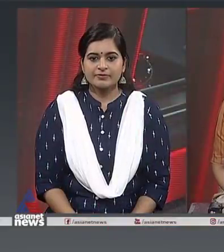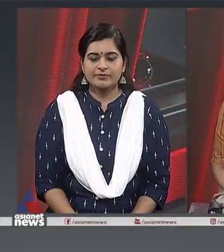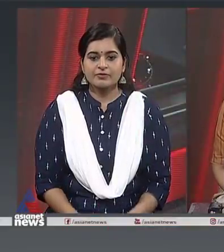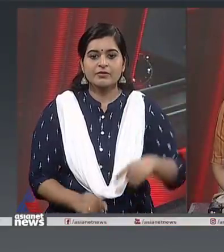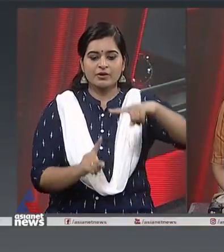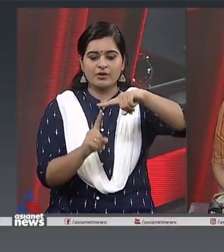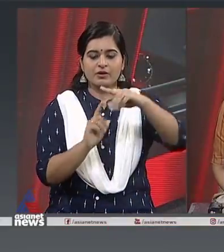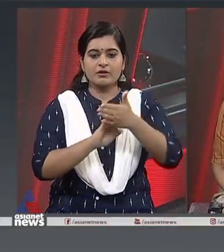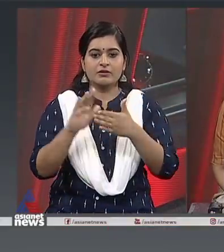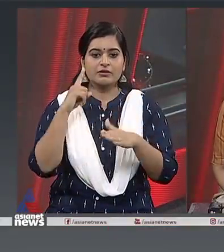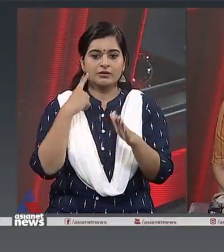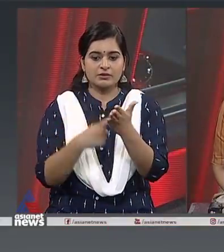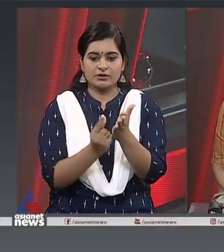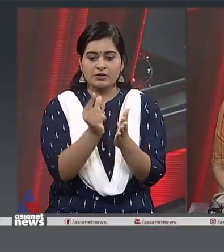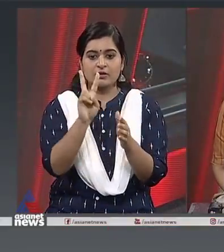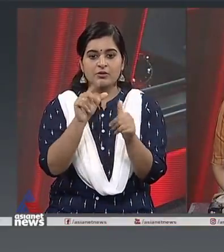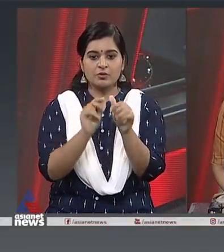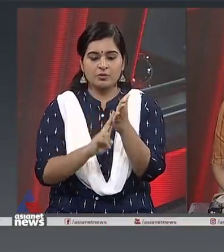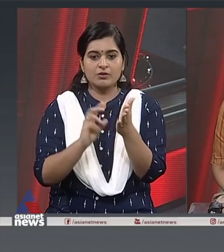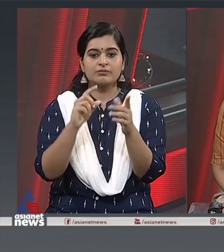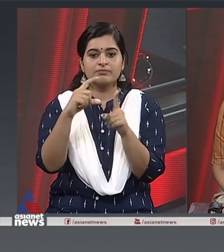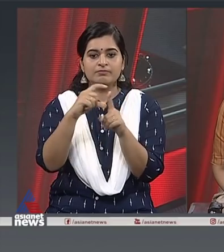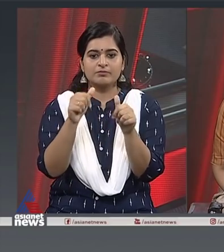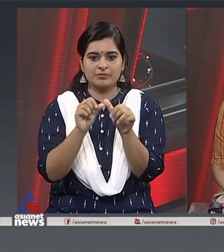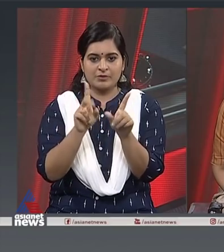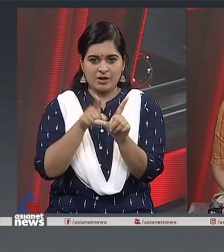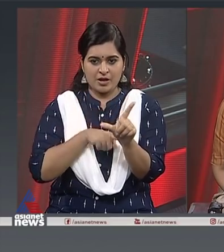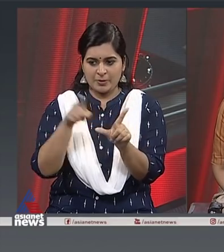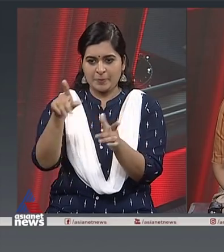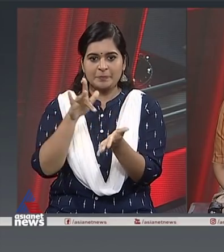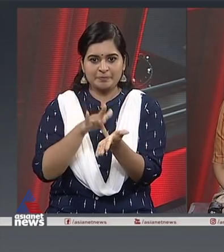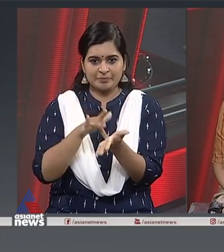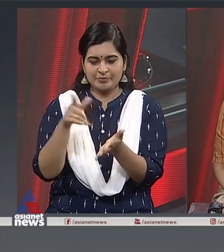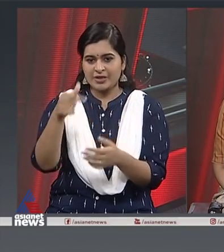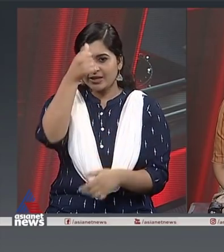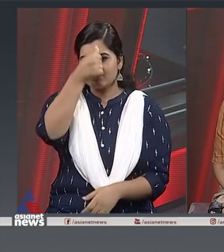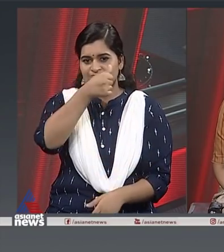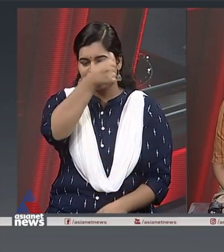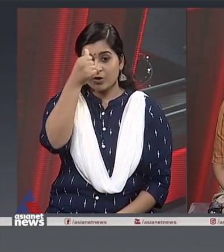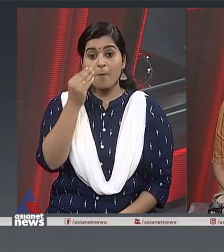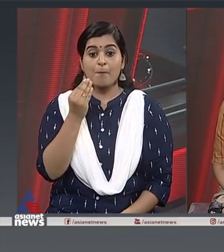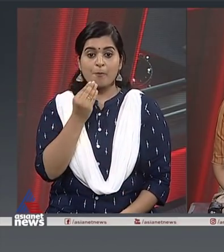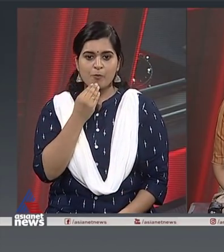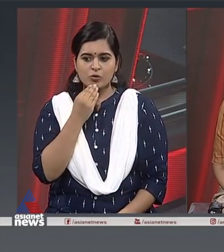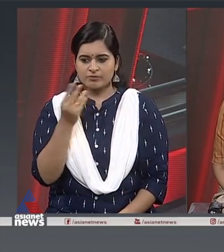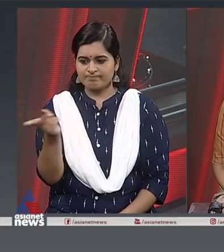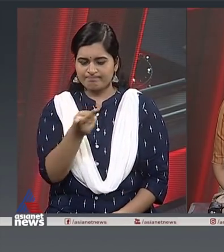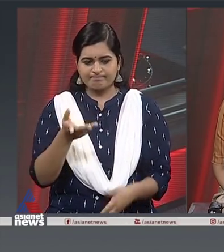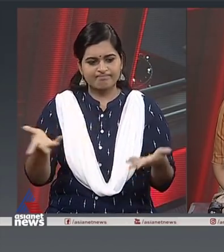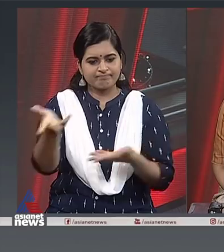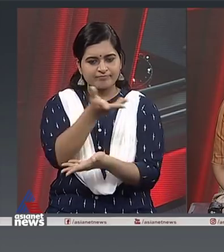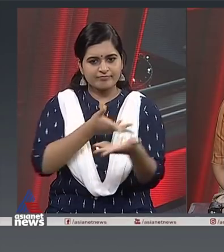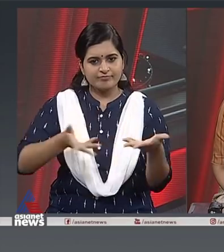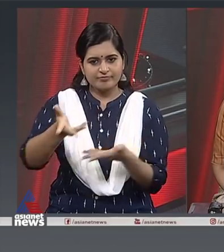തിരുവമ്പാടിയിൽ കത്തോലിക്ക സഭയുടെ പിന്തുണ തേടി മുസ്ലിം ലീഗ് നേതാക്കൾ താമരശ്ശേരി രൂപത ആസ്ഥാനത്ത്. പി കെ കുഞ്ഞാലിക്കുട്ടിയും എം കെ